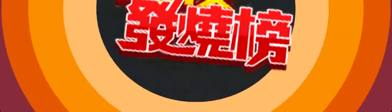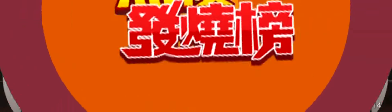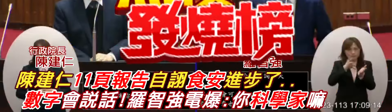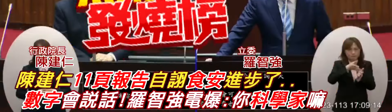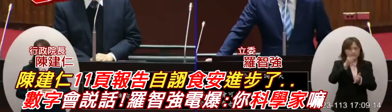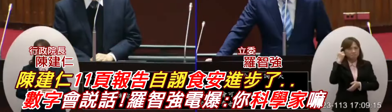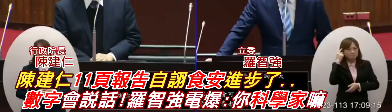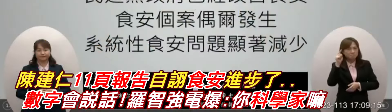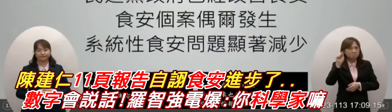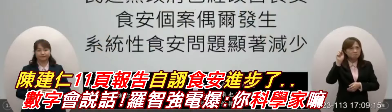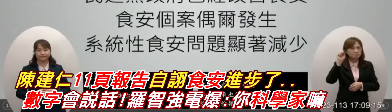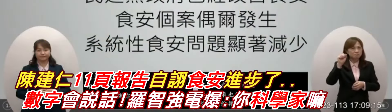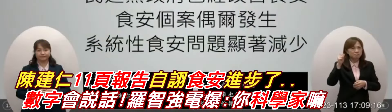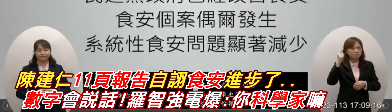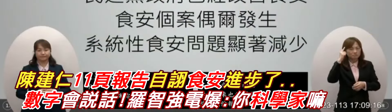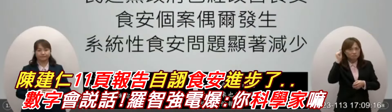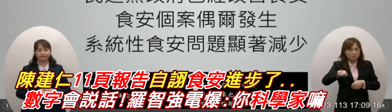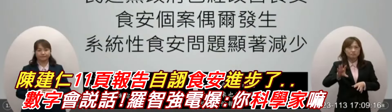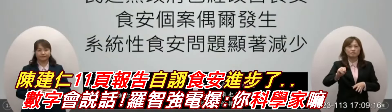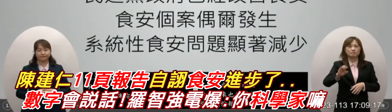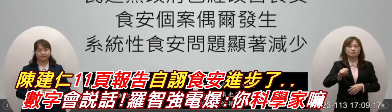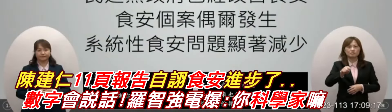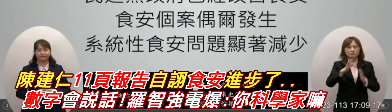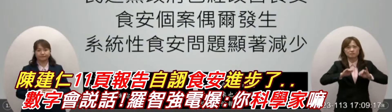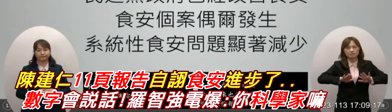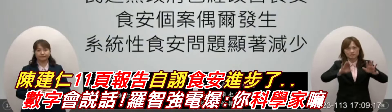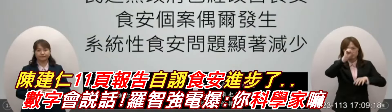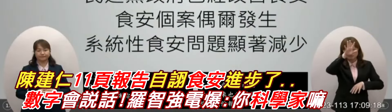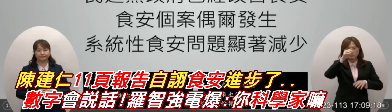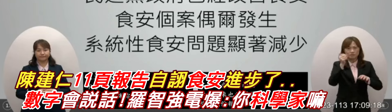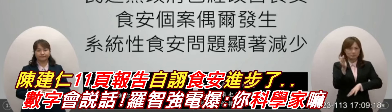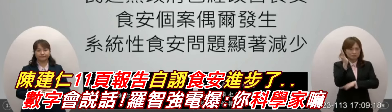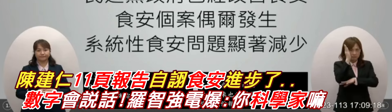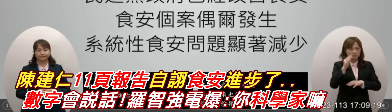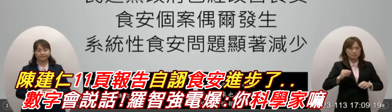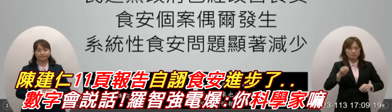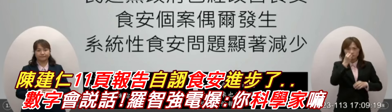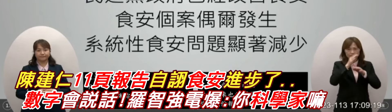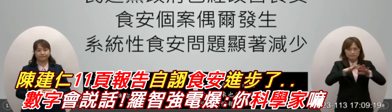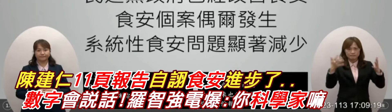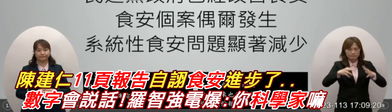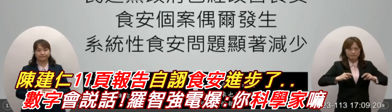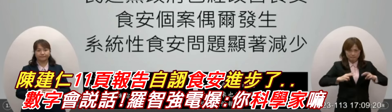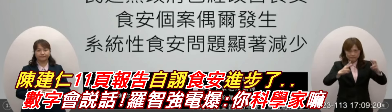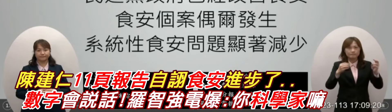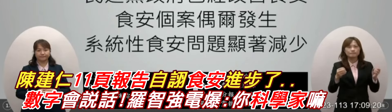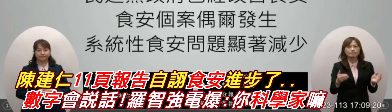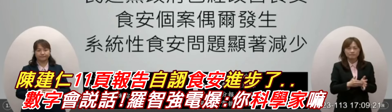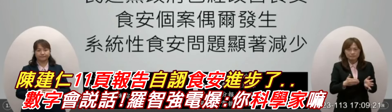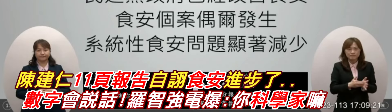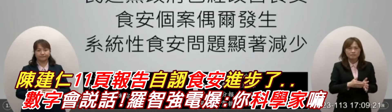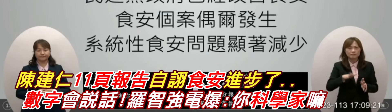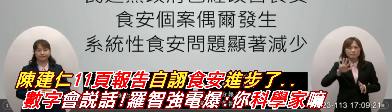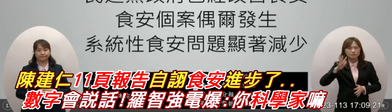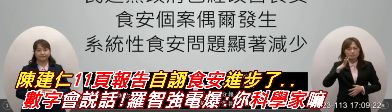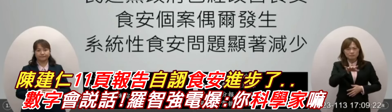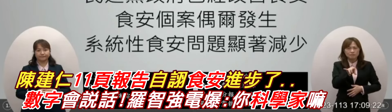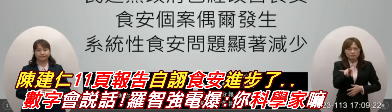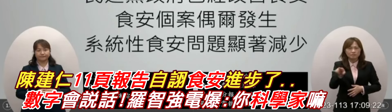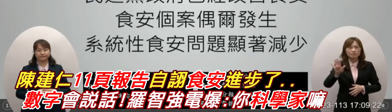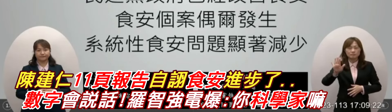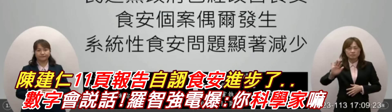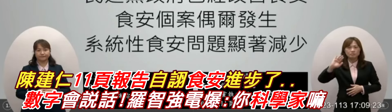了。大概意思就是说，民进党政府已经改善食安的个案偶尔发生，但系统性食安问题